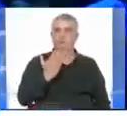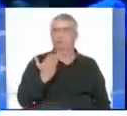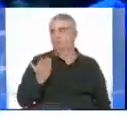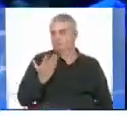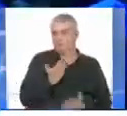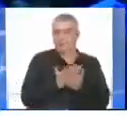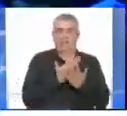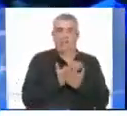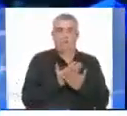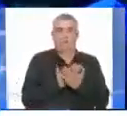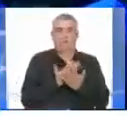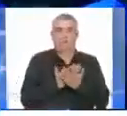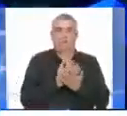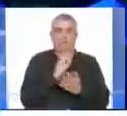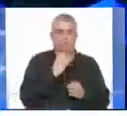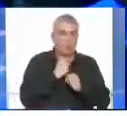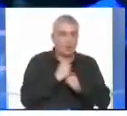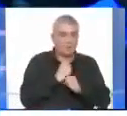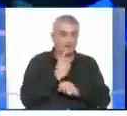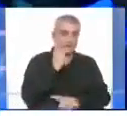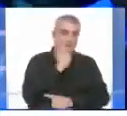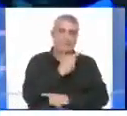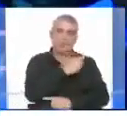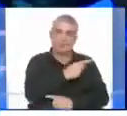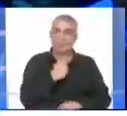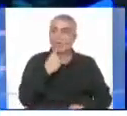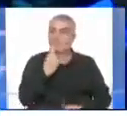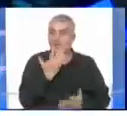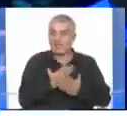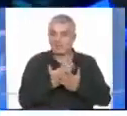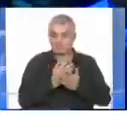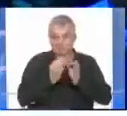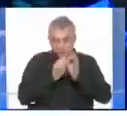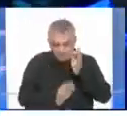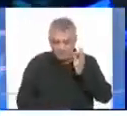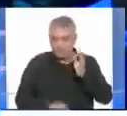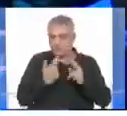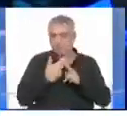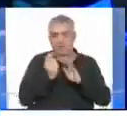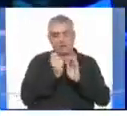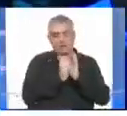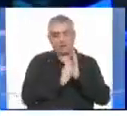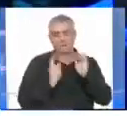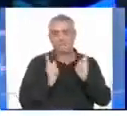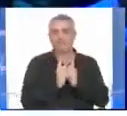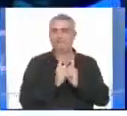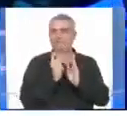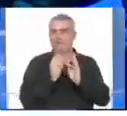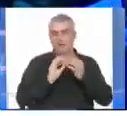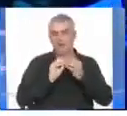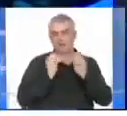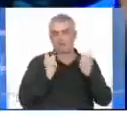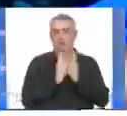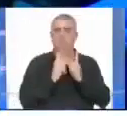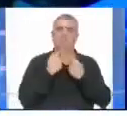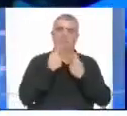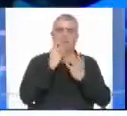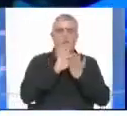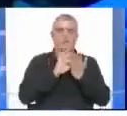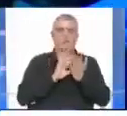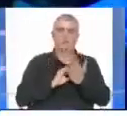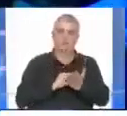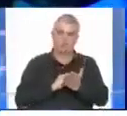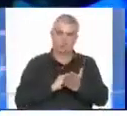433. עדות של עובד מלון. הוא מסר עדות גם מפורטת. זה רק מזכר תמציתי שמתאר את הנקודות